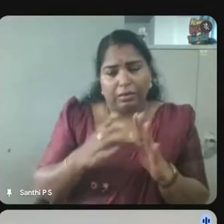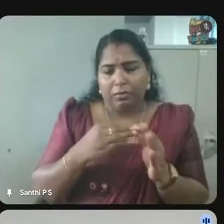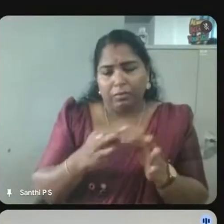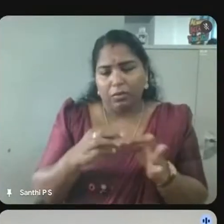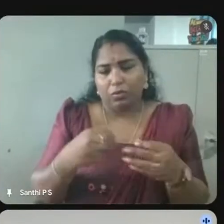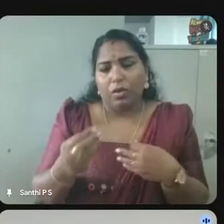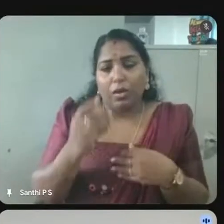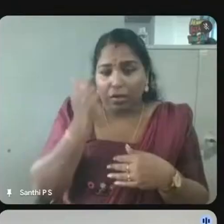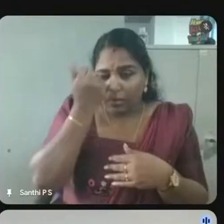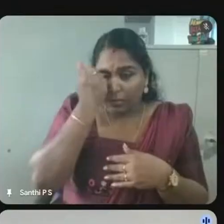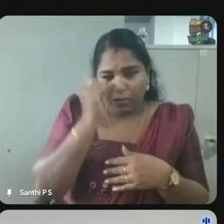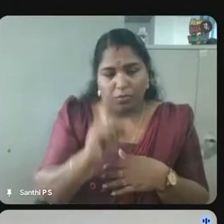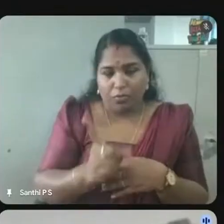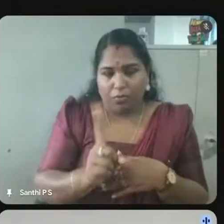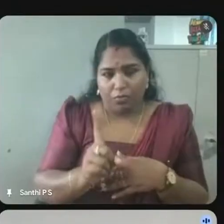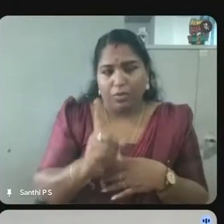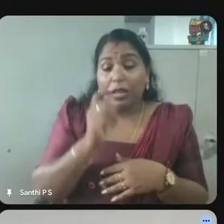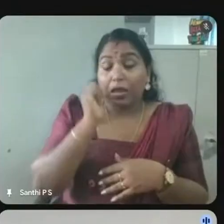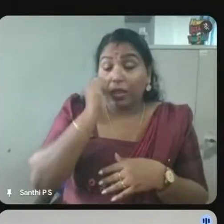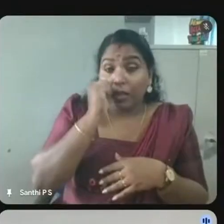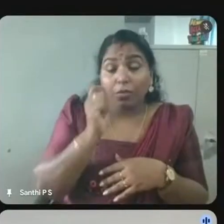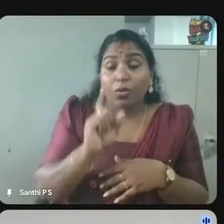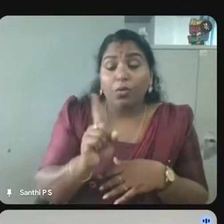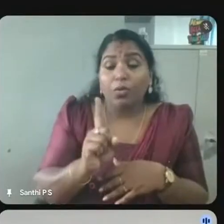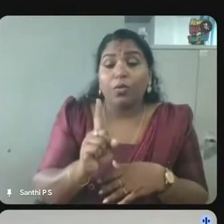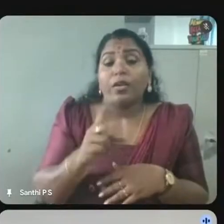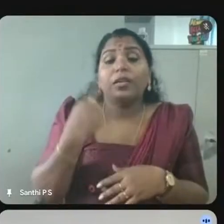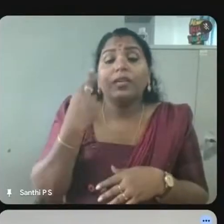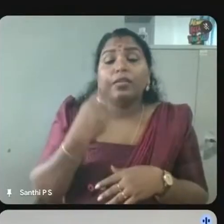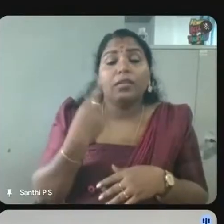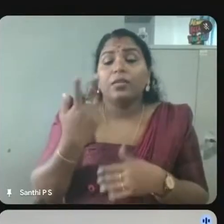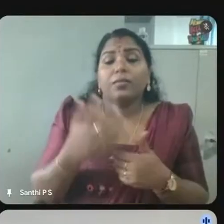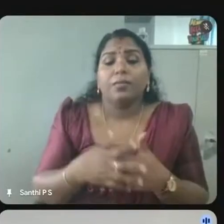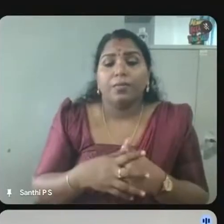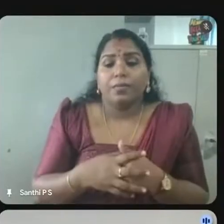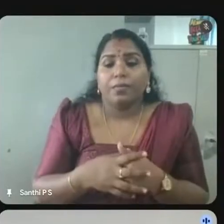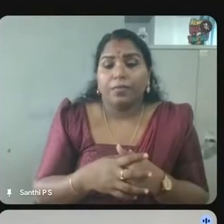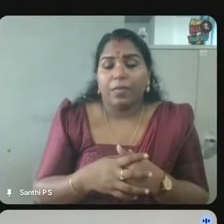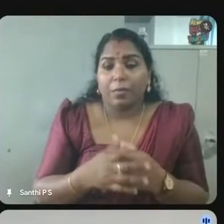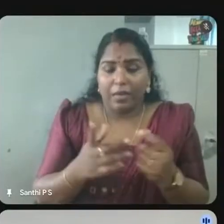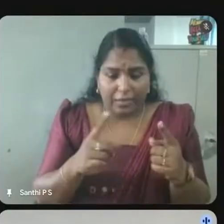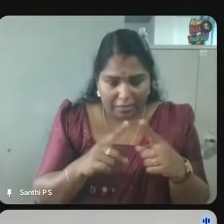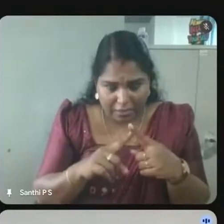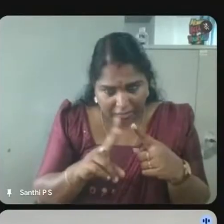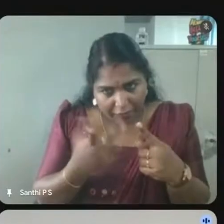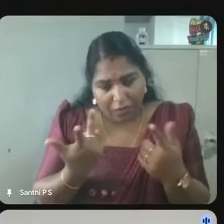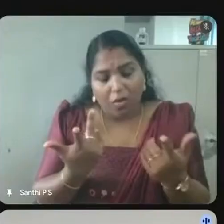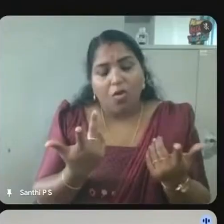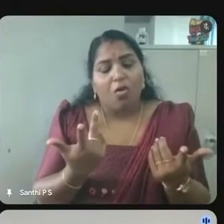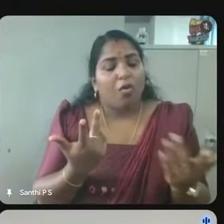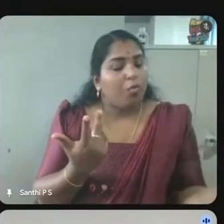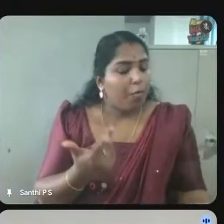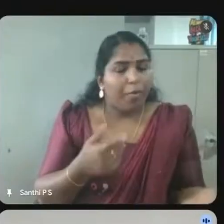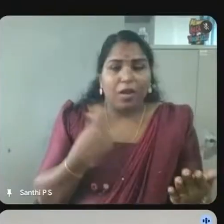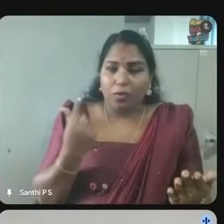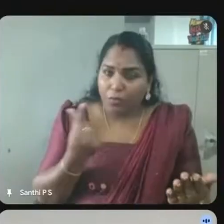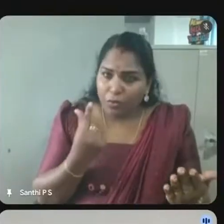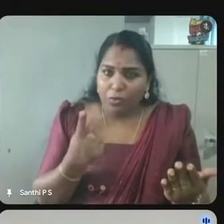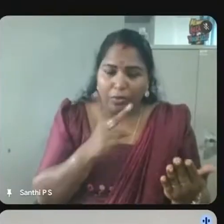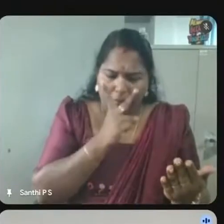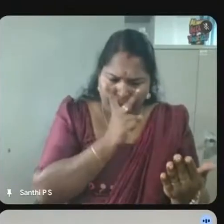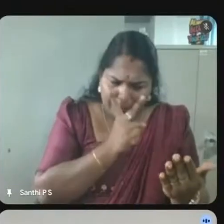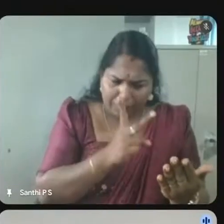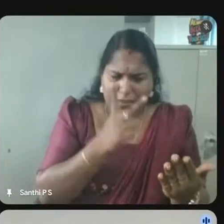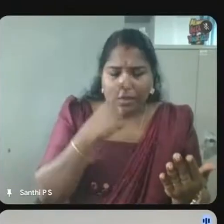കണ്ണ് തിരുമരുതെന്ന് മനസ്സിലാക്കുക. തിരുമുന്നതിന്റെ കാരണം ഇപ്പൊ നമ്മൾ ഈ ഉപയോഗിക്കുന്ന ഈ സ്ക്രീനുകൾ കൊണ്ടും കണ്ണിൽ ഡ്രൈനസ് വരുന്നത് കൊണ്ടും അലർജി വരുന്നത് കൊണ്ടും